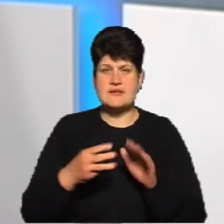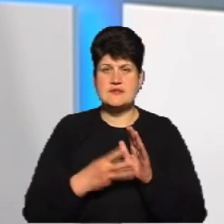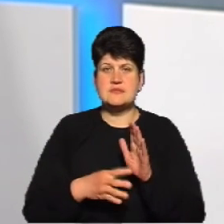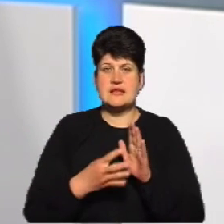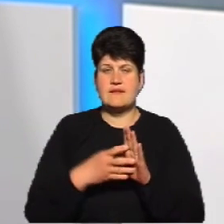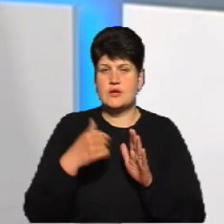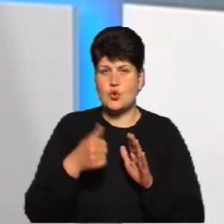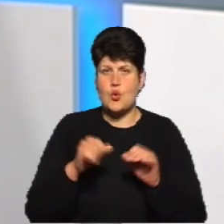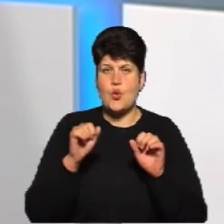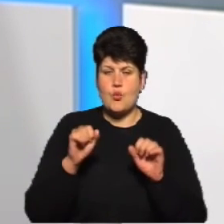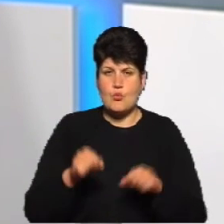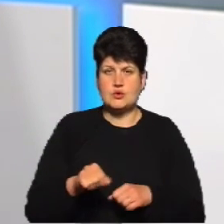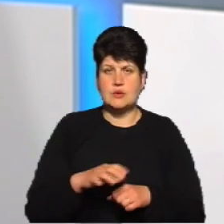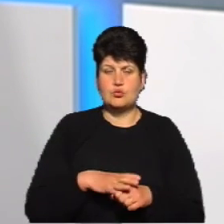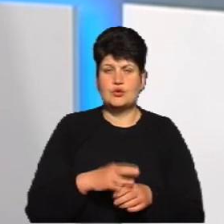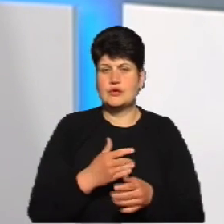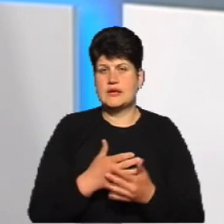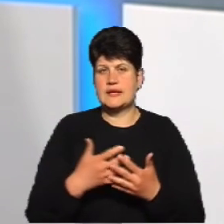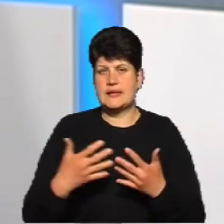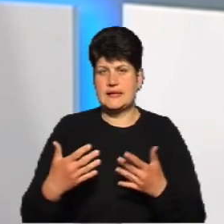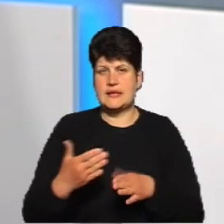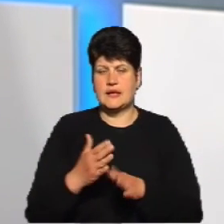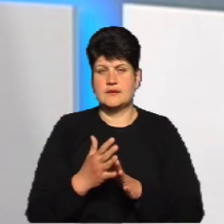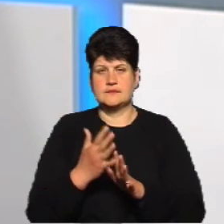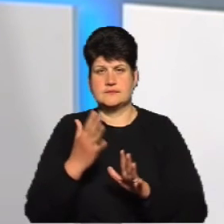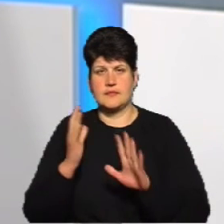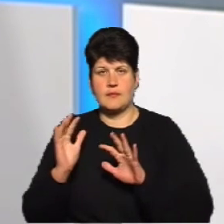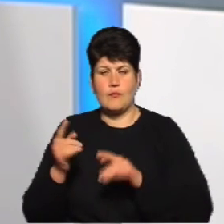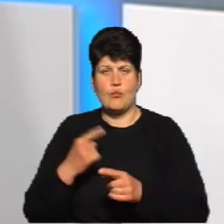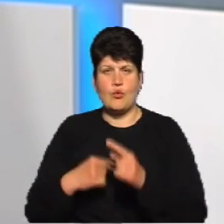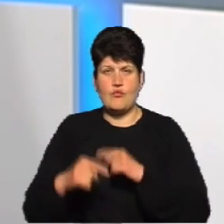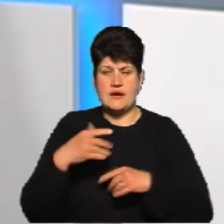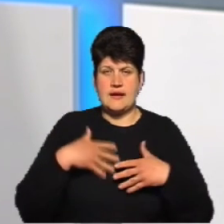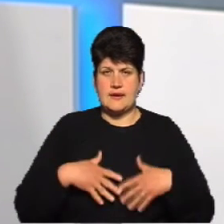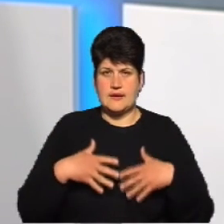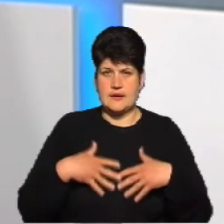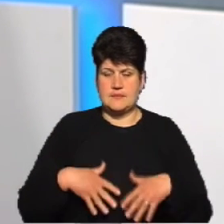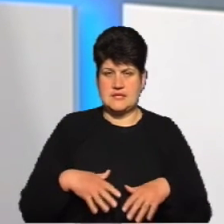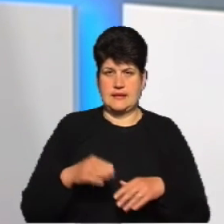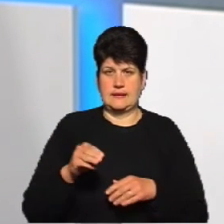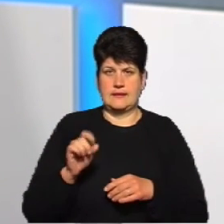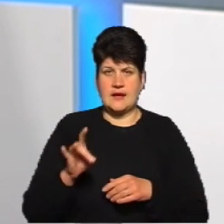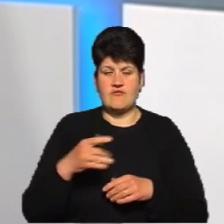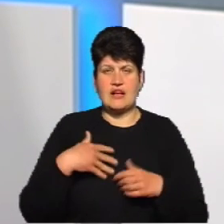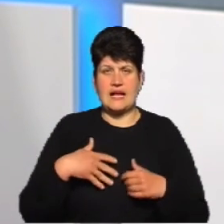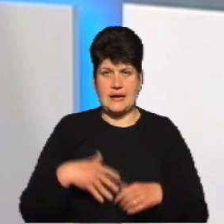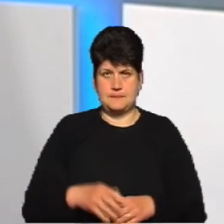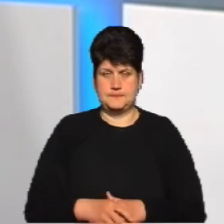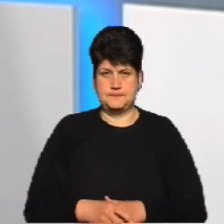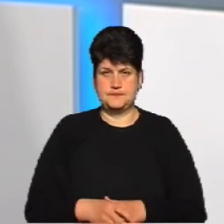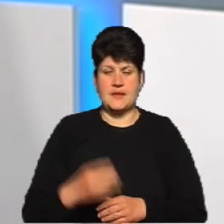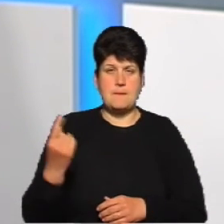сказати, що було таких декілька хвиль повернення кримських татар на свою етнічну батьківщину в Крим. От. Перші такі